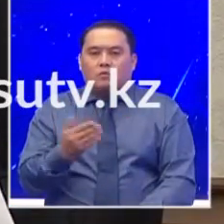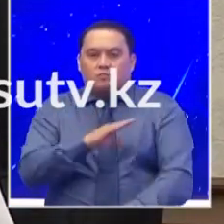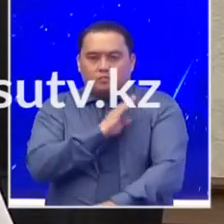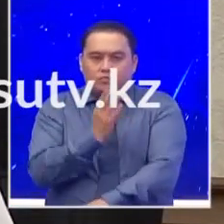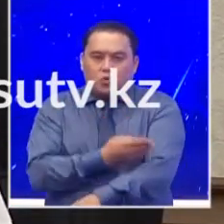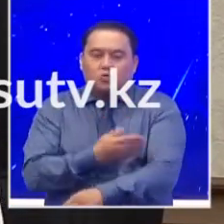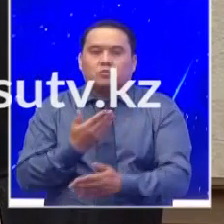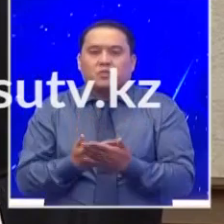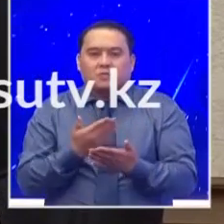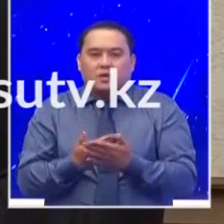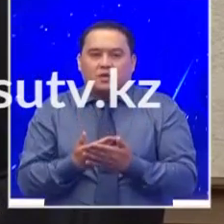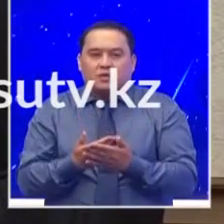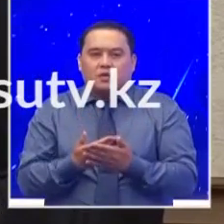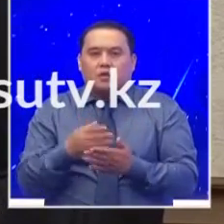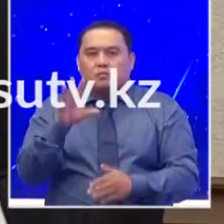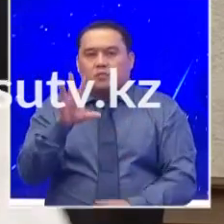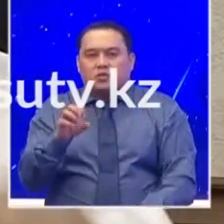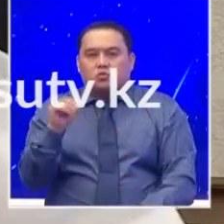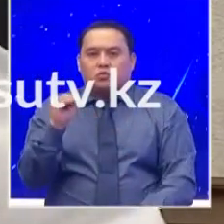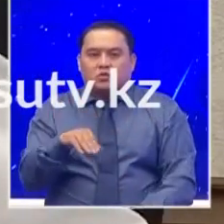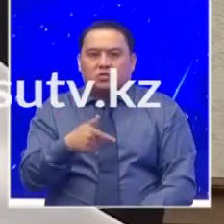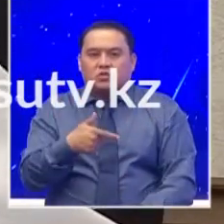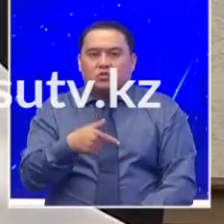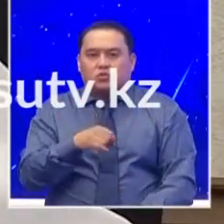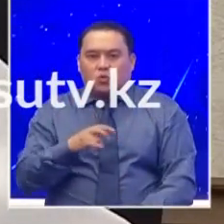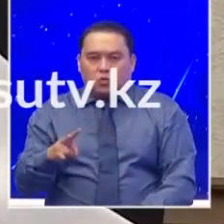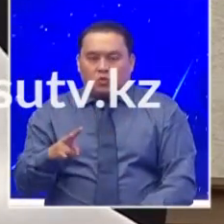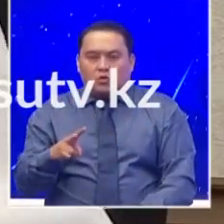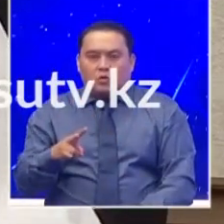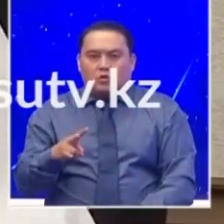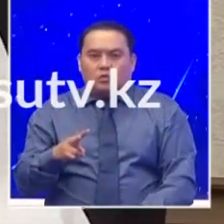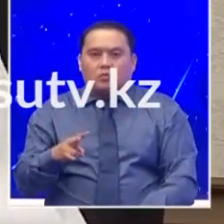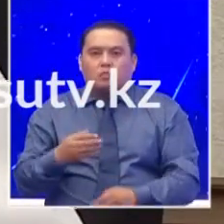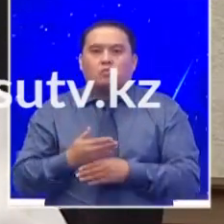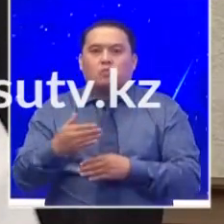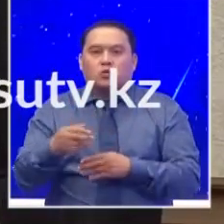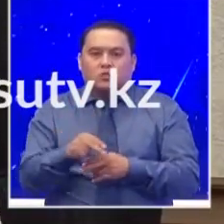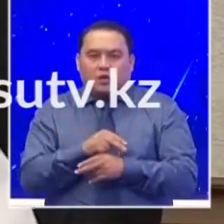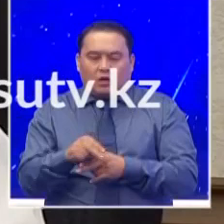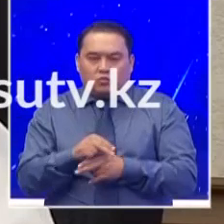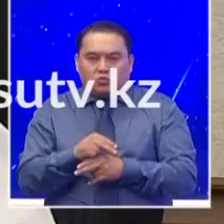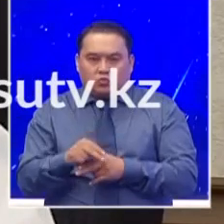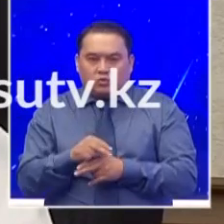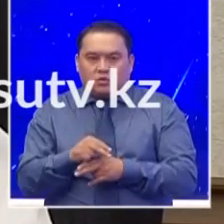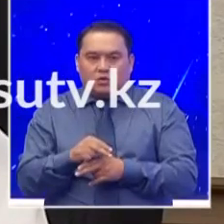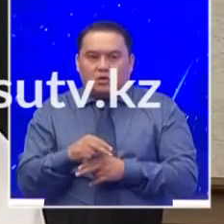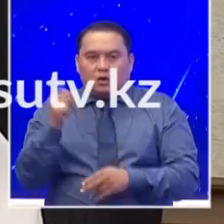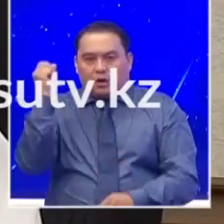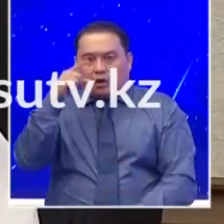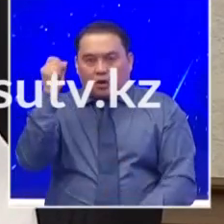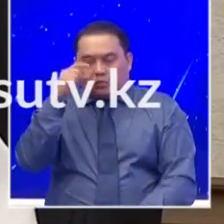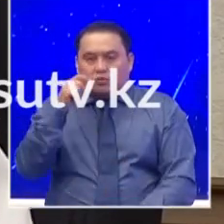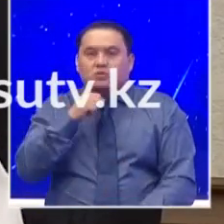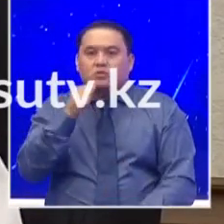мощность где-то порядка тоже 500 тысяч тонн. Не менее должно быть после реконструкции. И Харабласский